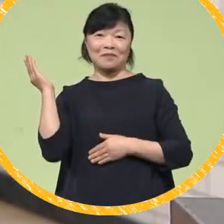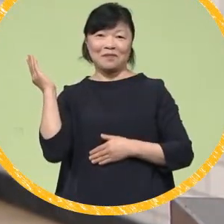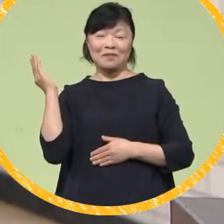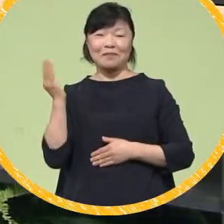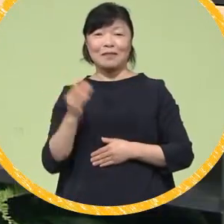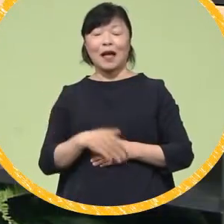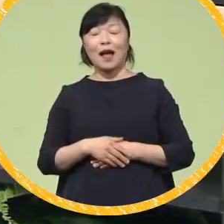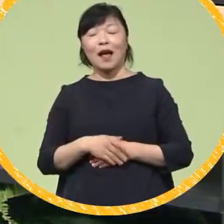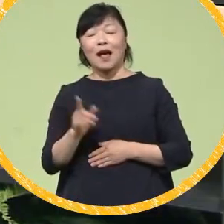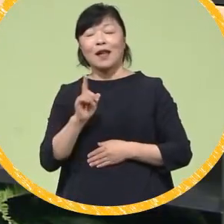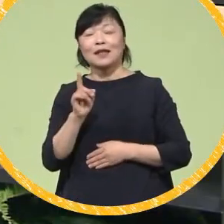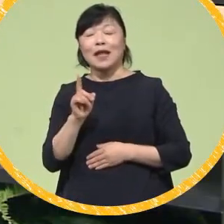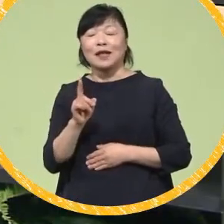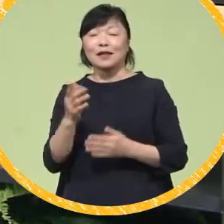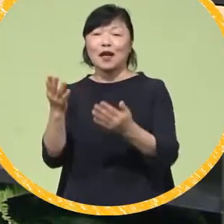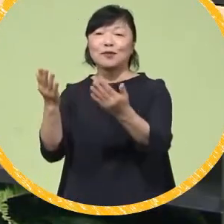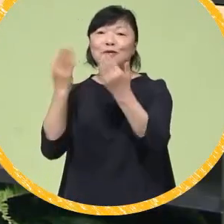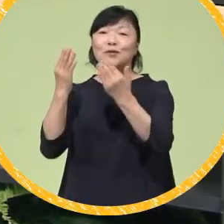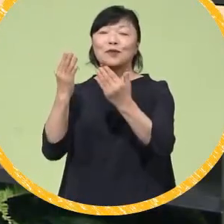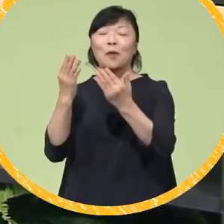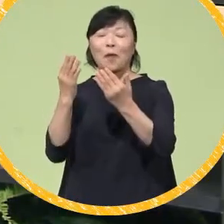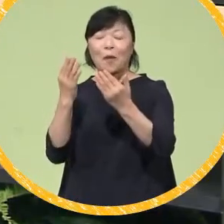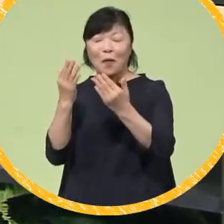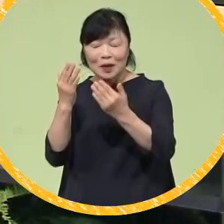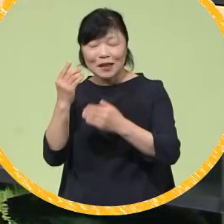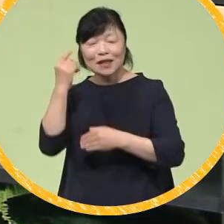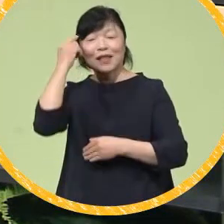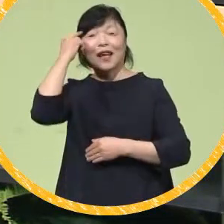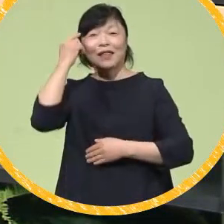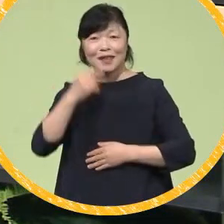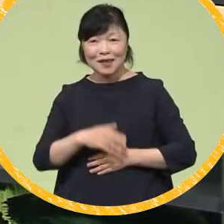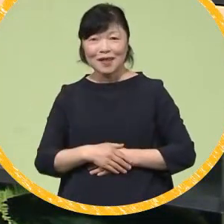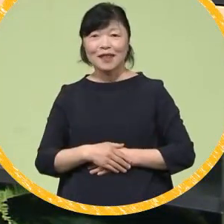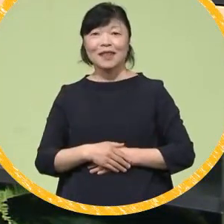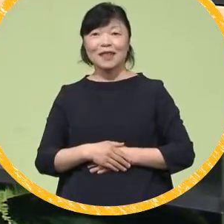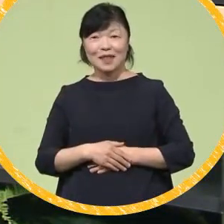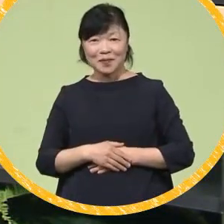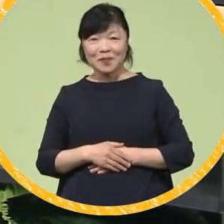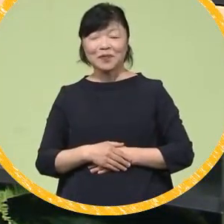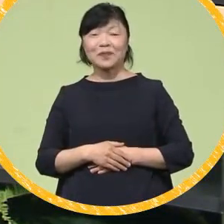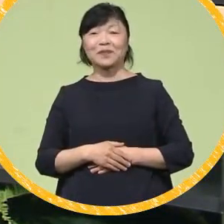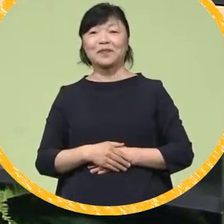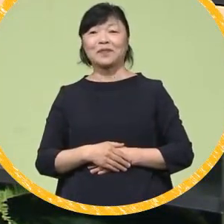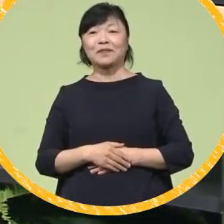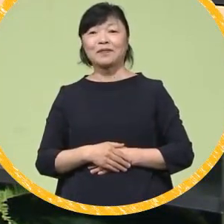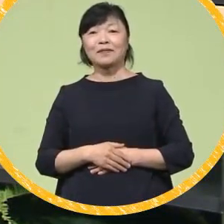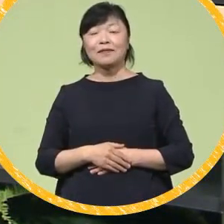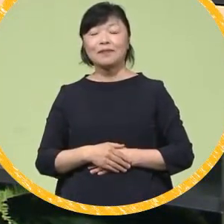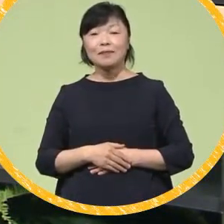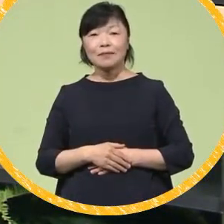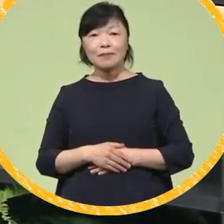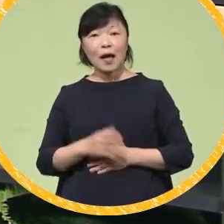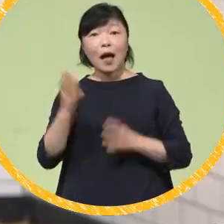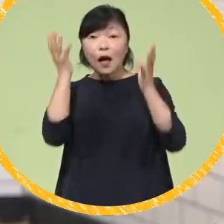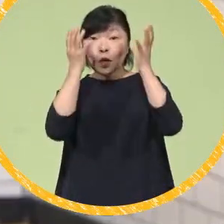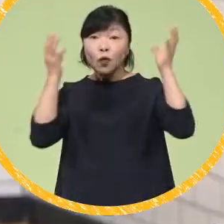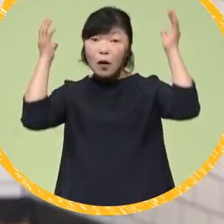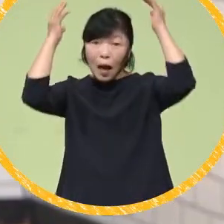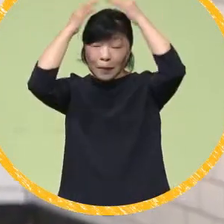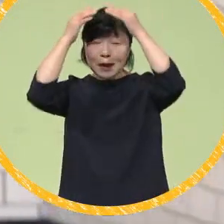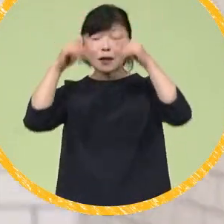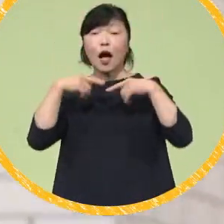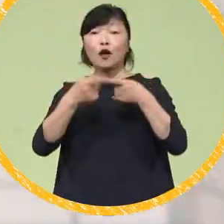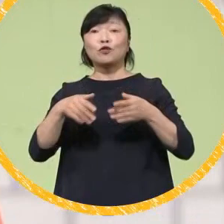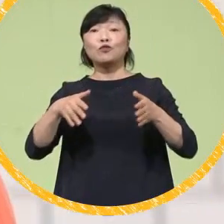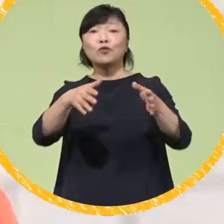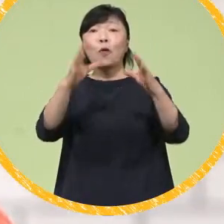もう VR というか、なんかすごい来ますね。 一体的にすごく360度、は い、ちなみにこの髪型がですね、うん、入